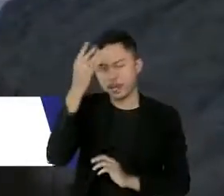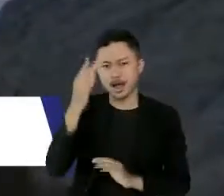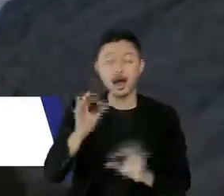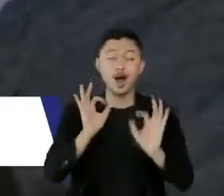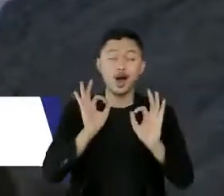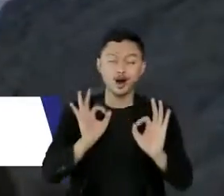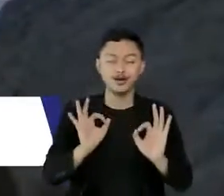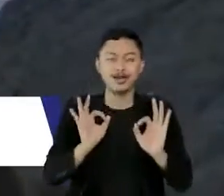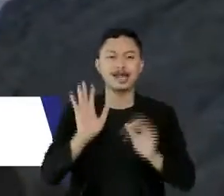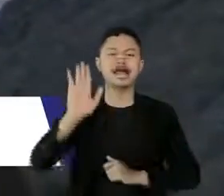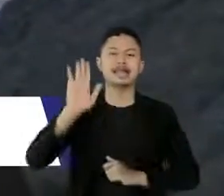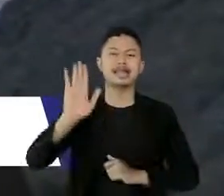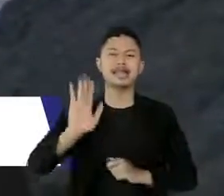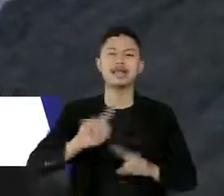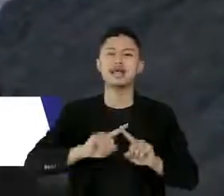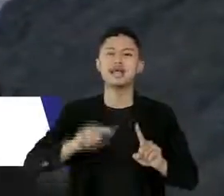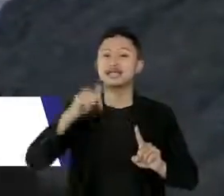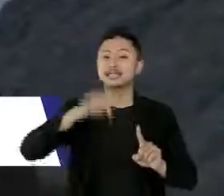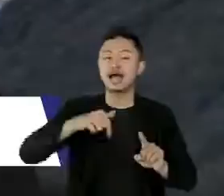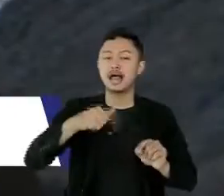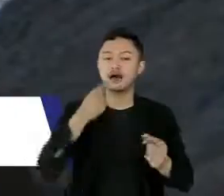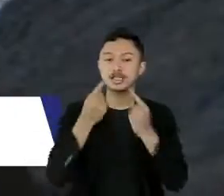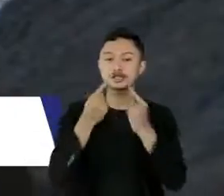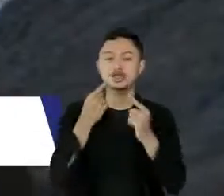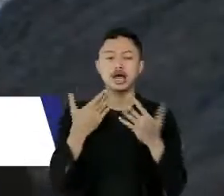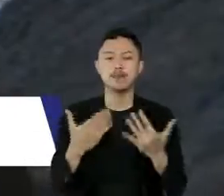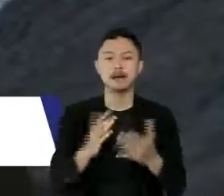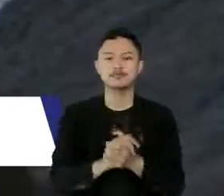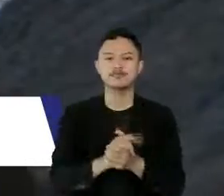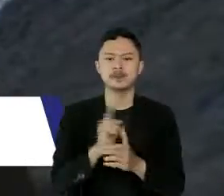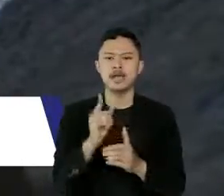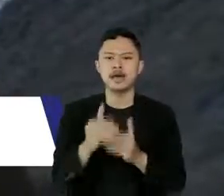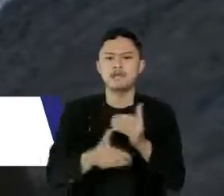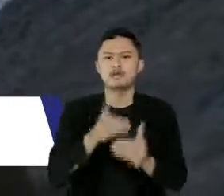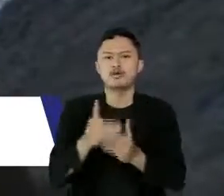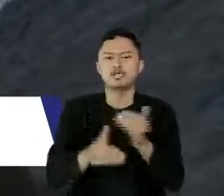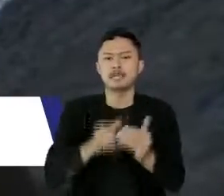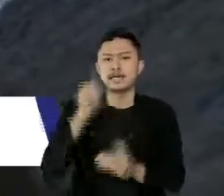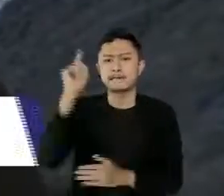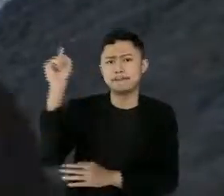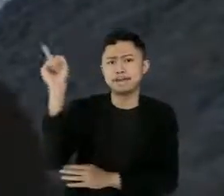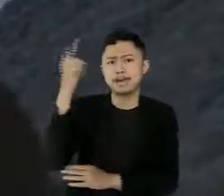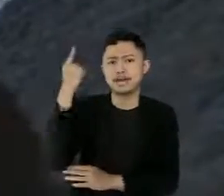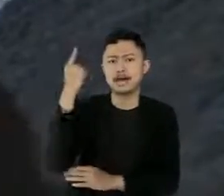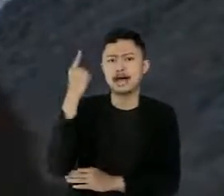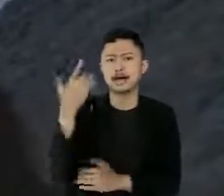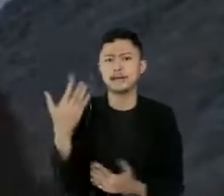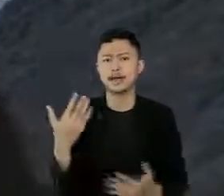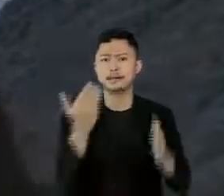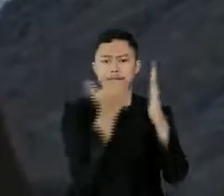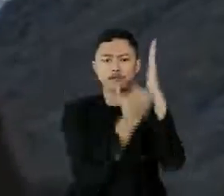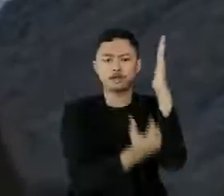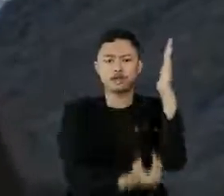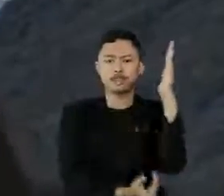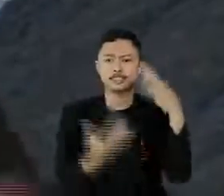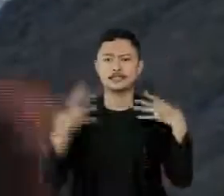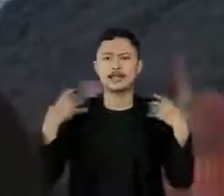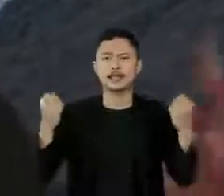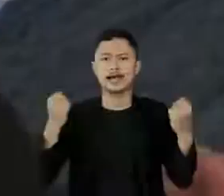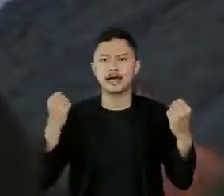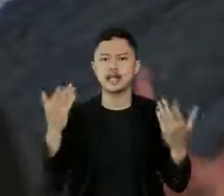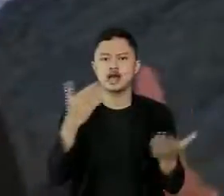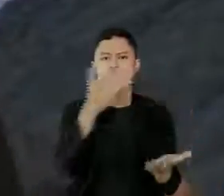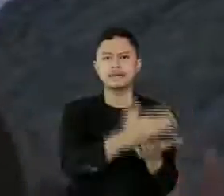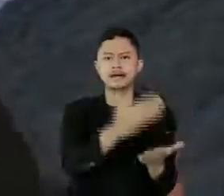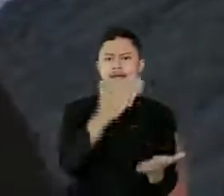Oke, anyway, kalau saya tadi bicara gini deh. Sebenarnya langkah-langkah pemerintah untuk yang namanya ada prokes dan segala macam atau ada pembatasan